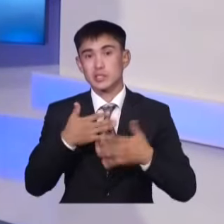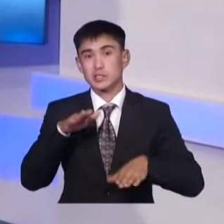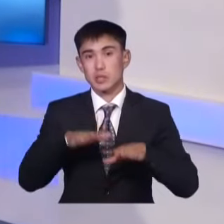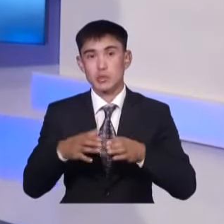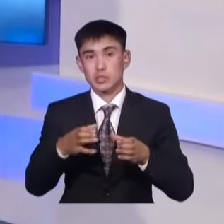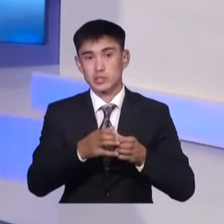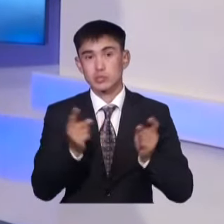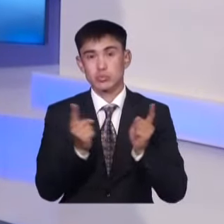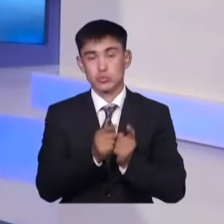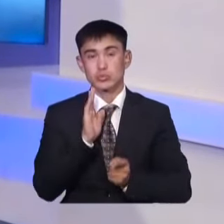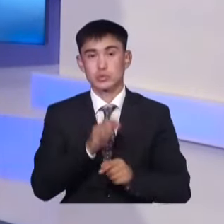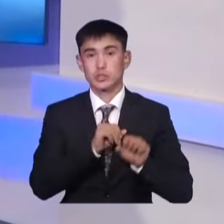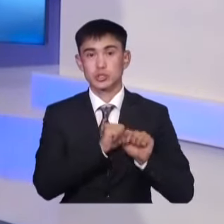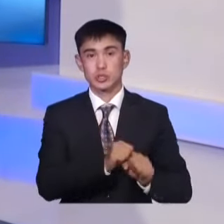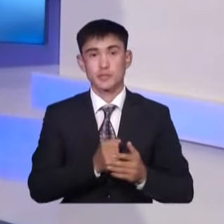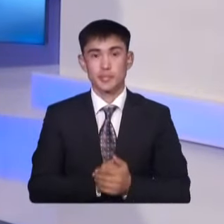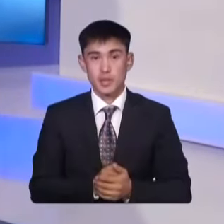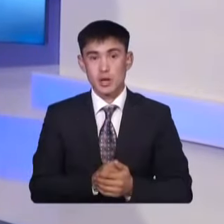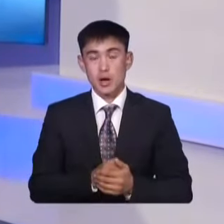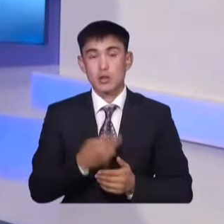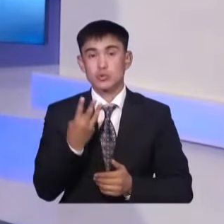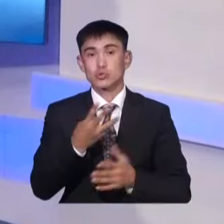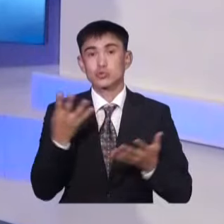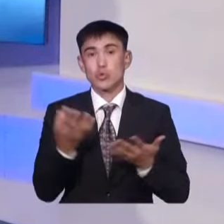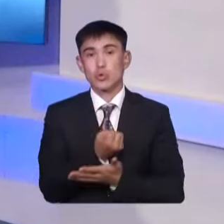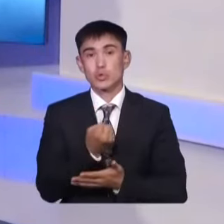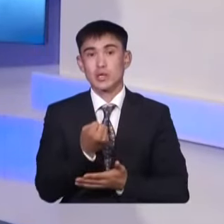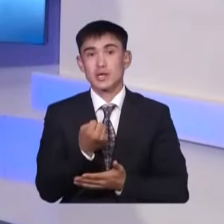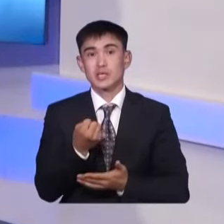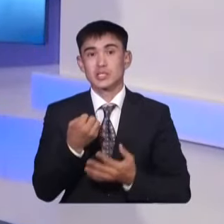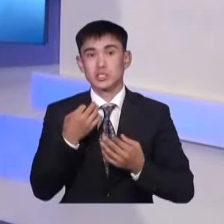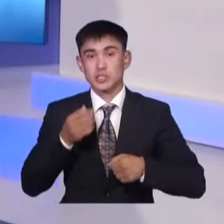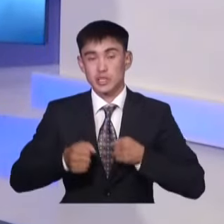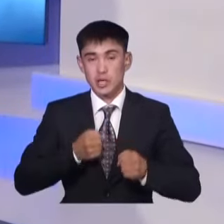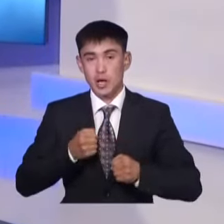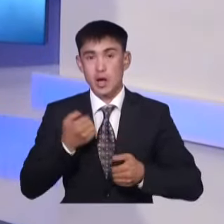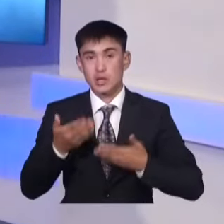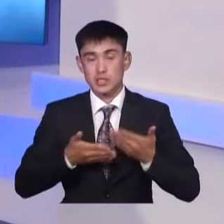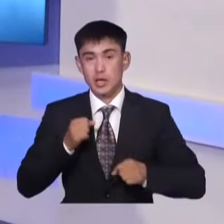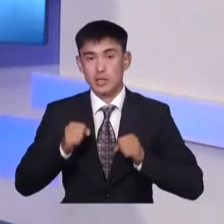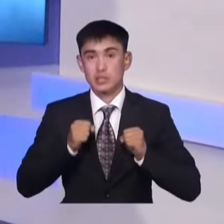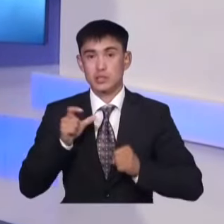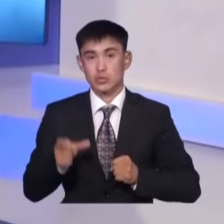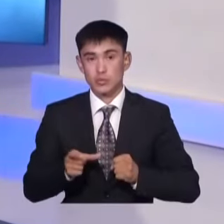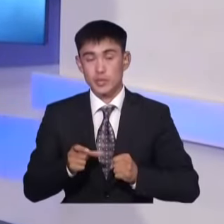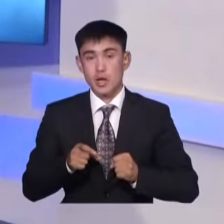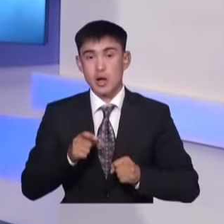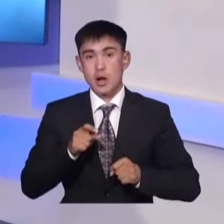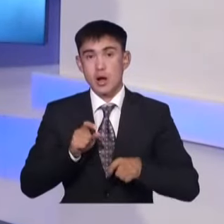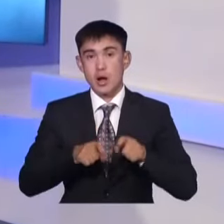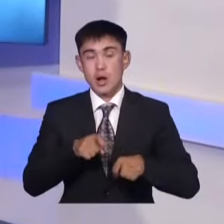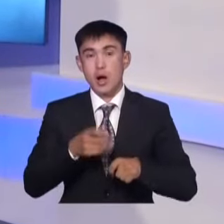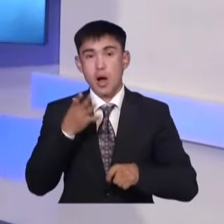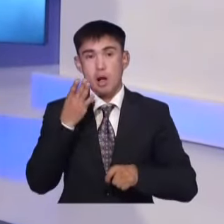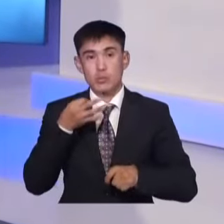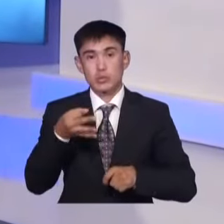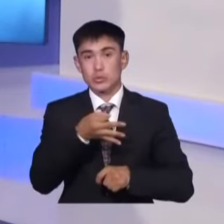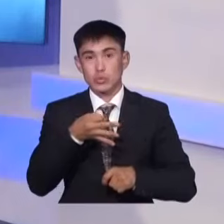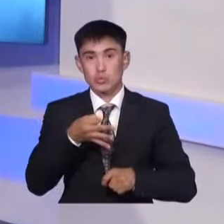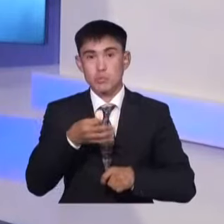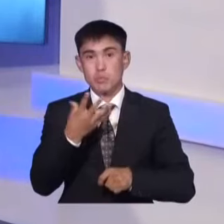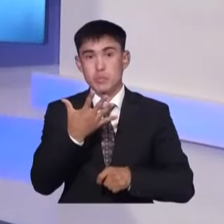салмақ дәрежесінде ел намысын қорғамақ. Ал 3-ші орында жеңіл атлеттеріміз тұр. Айта кету керек, Алматы облысы Парижге жалпы саны 5